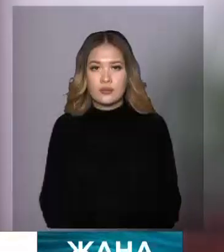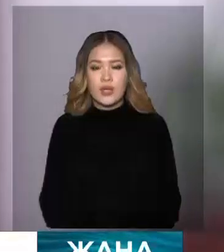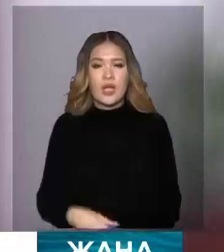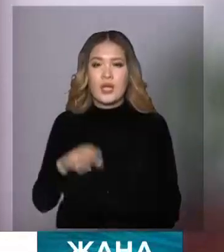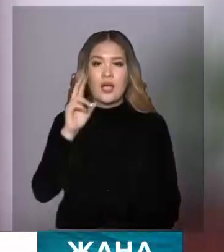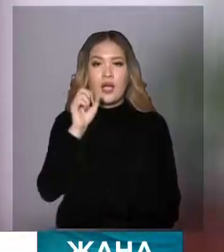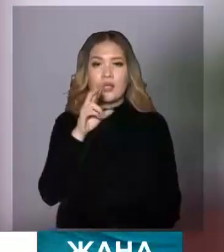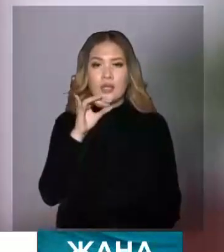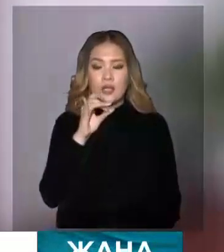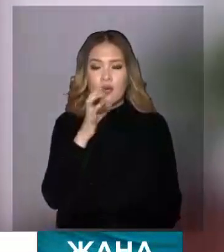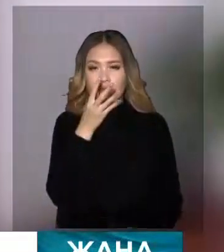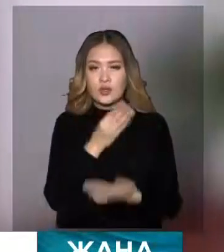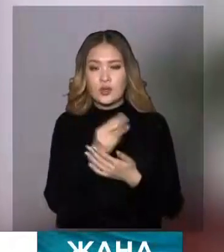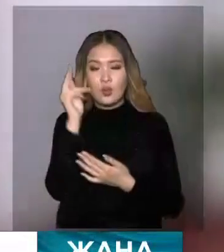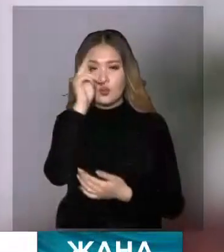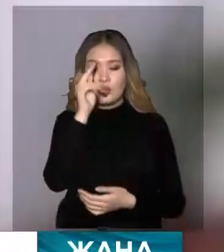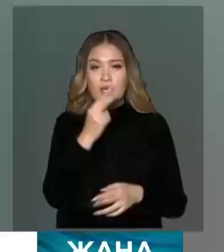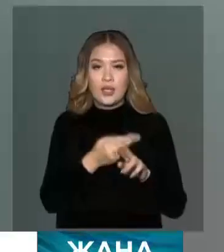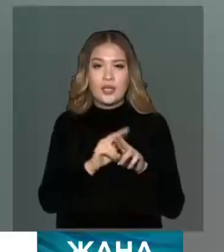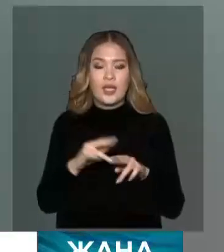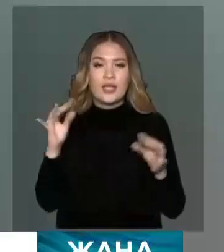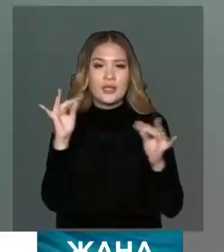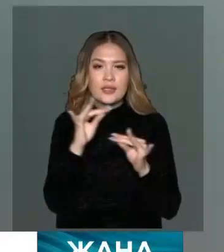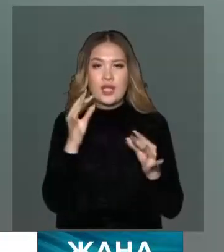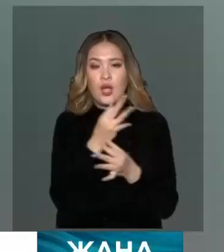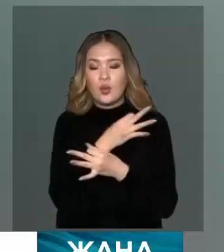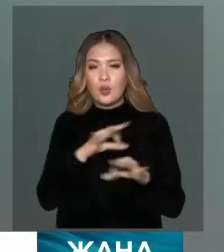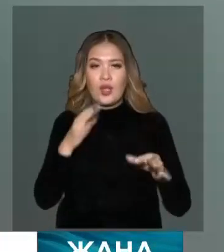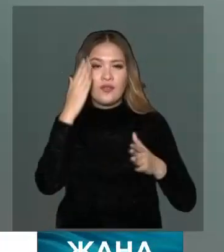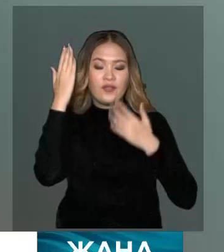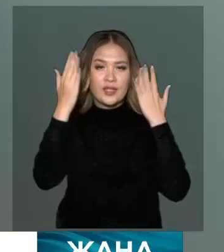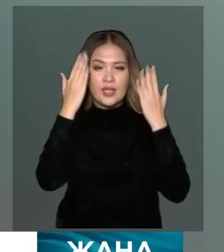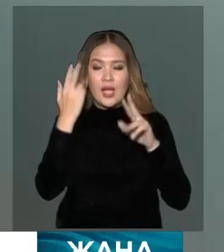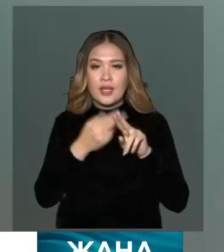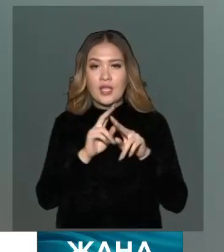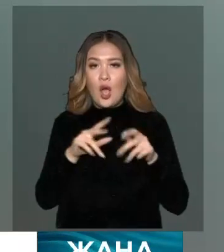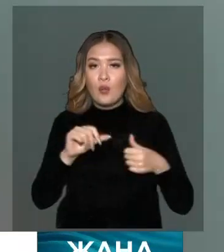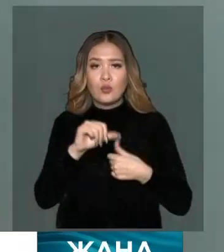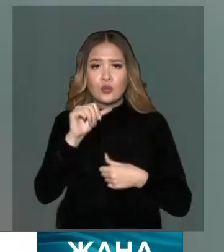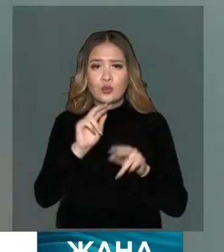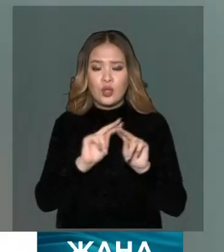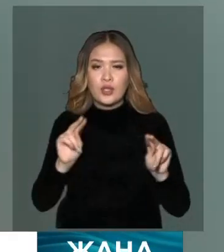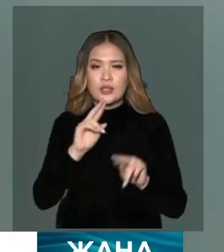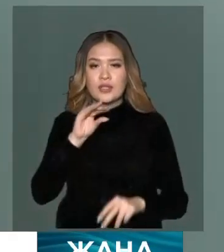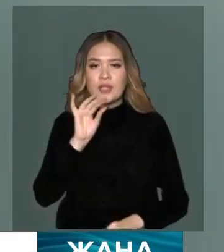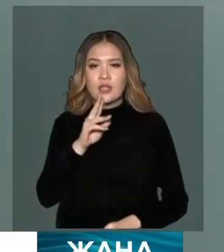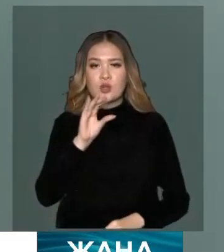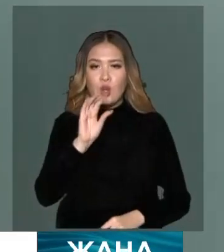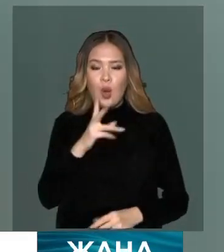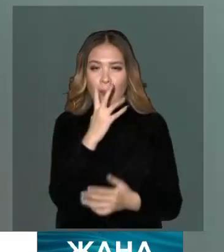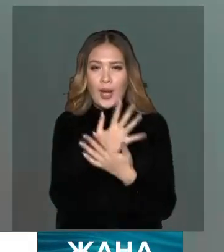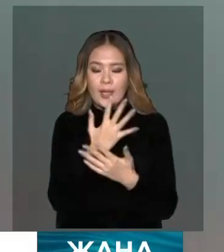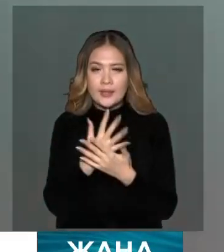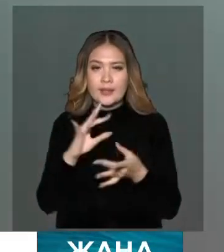Ислам Қадыровтың әр сабағы осылай басталады. Қызықты, еркін, көңілді. Методикасы бөлек, ұстаз TikTok желісі арқылы